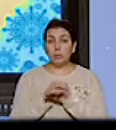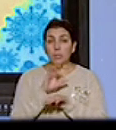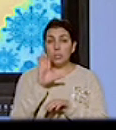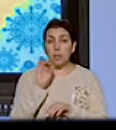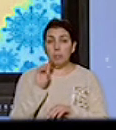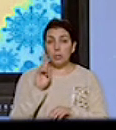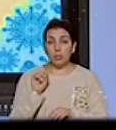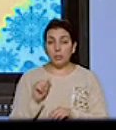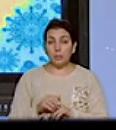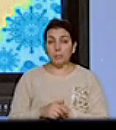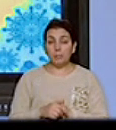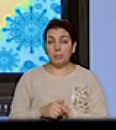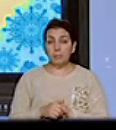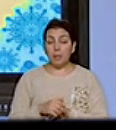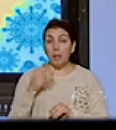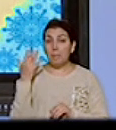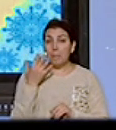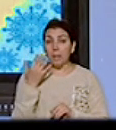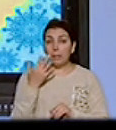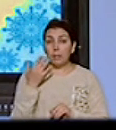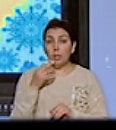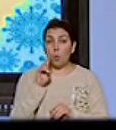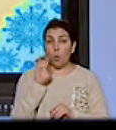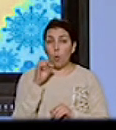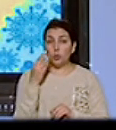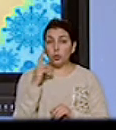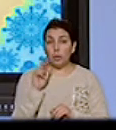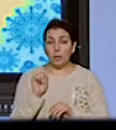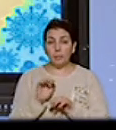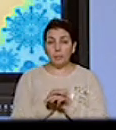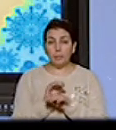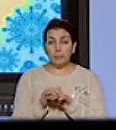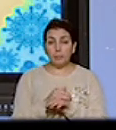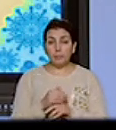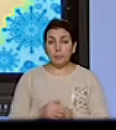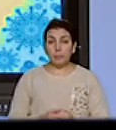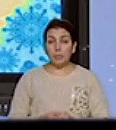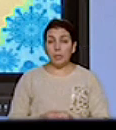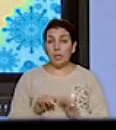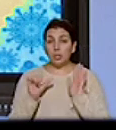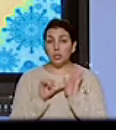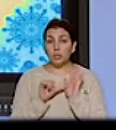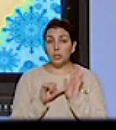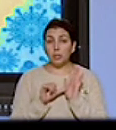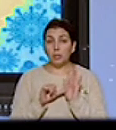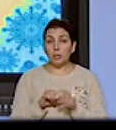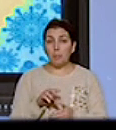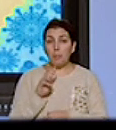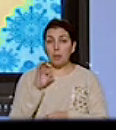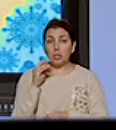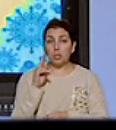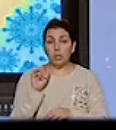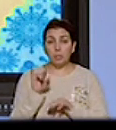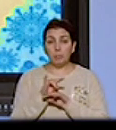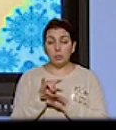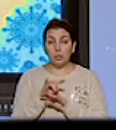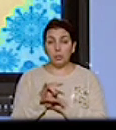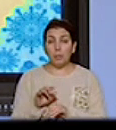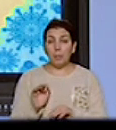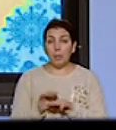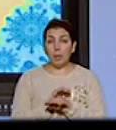– собачка. Пятая – кошка. Шестая –